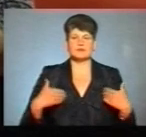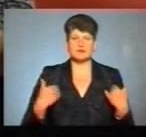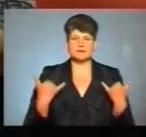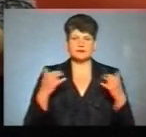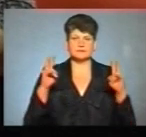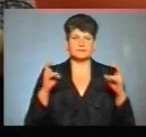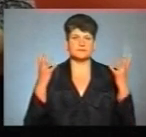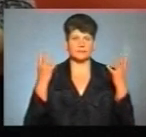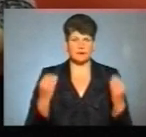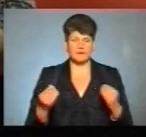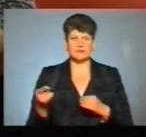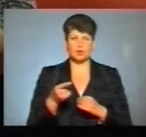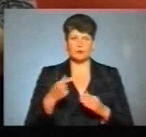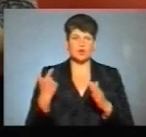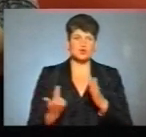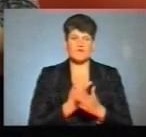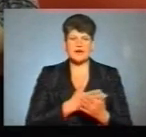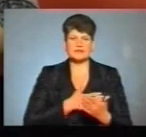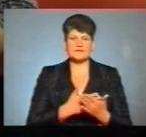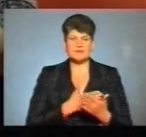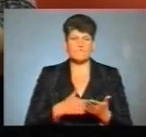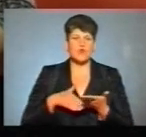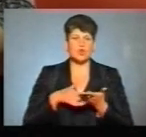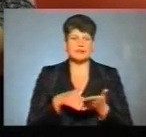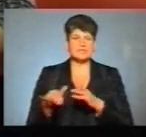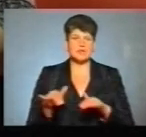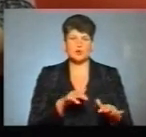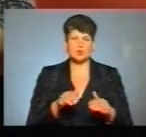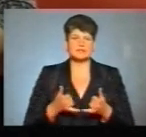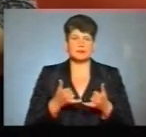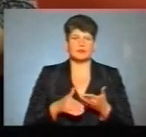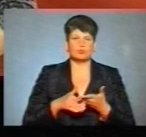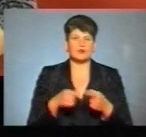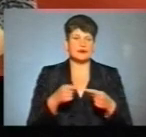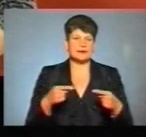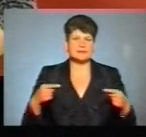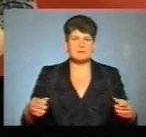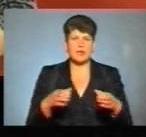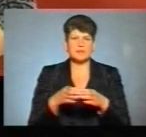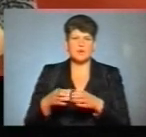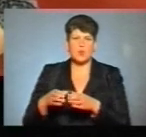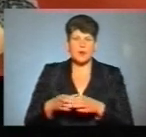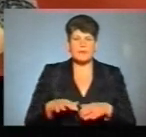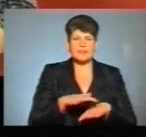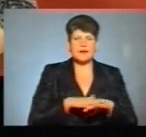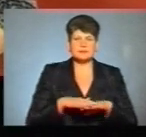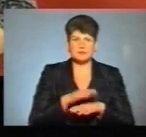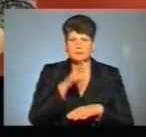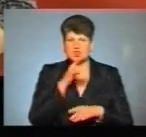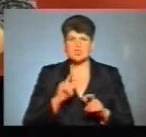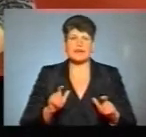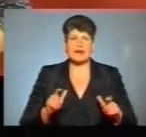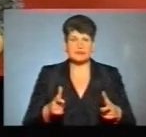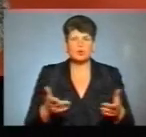Мій вітання в ефірі «Тема дня». В Тернополі знову активізувався волонтерський рух задля допомоги різним категоріям населення під час